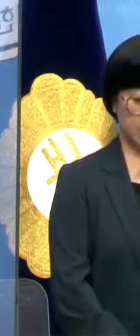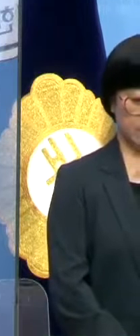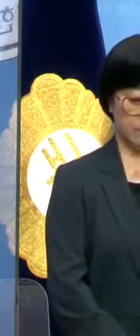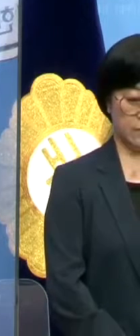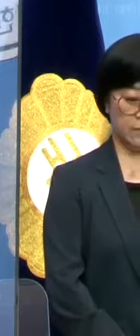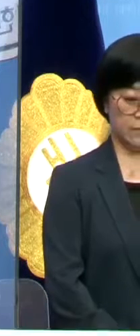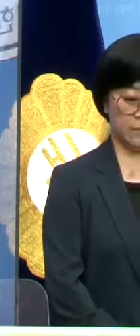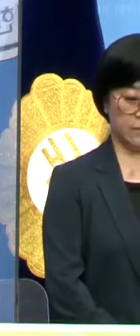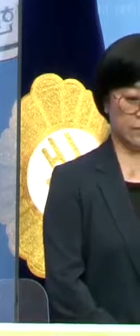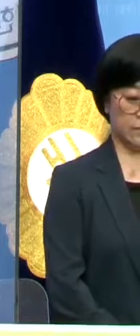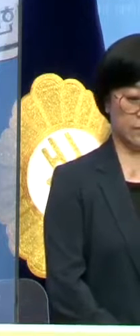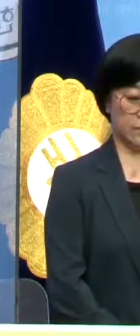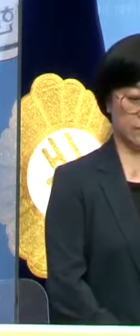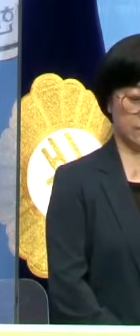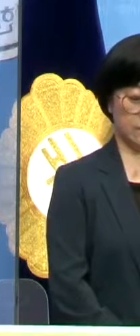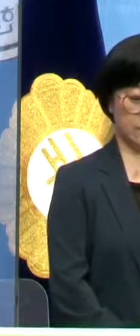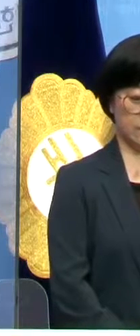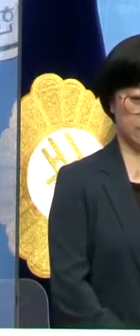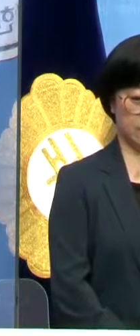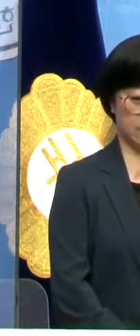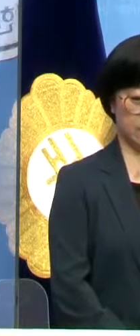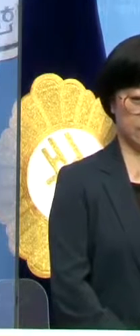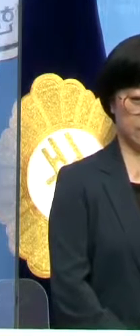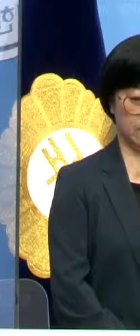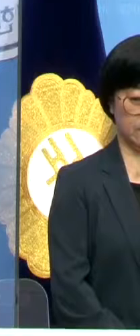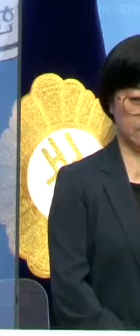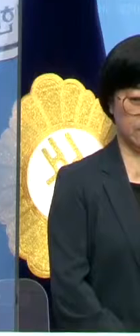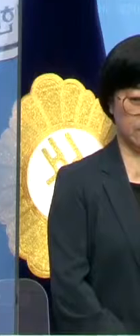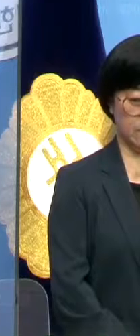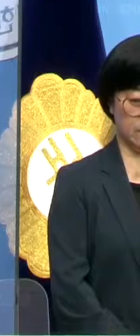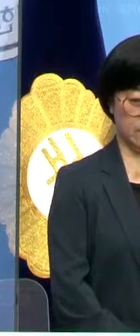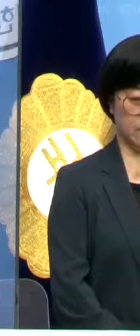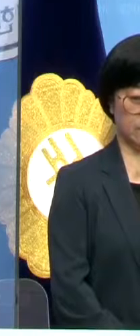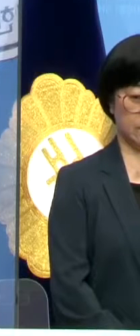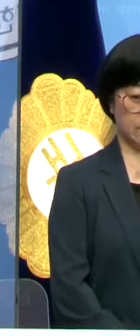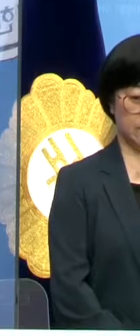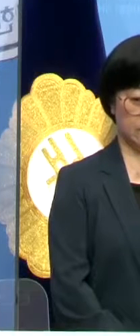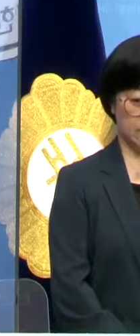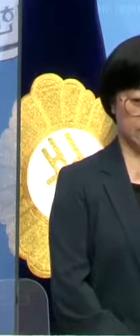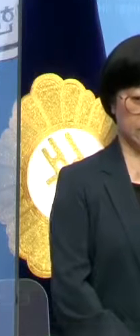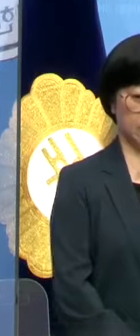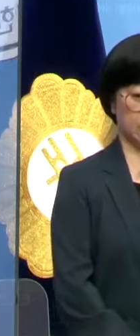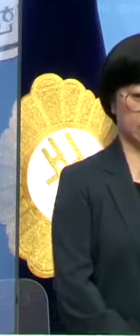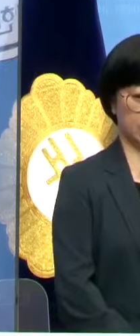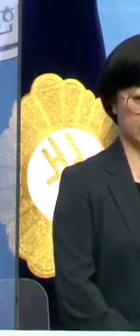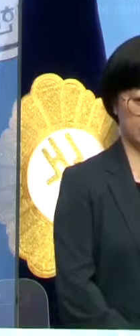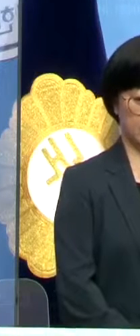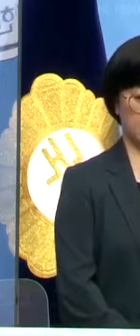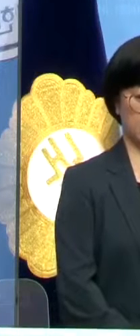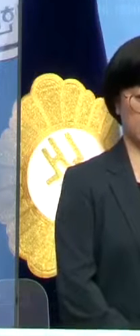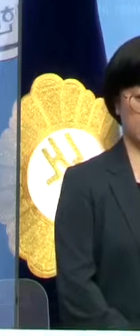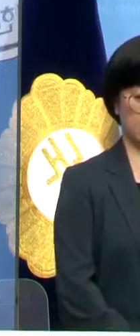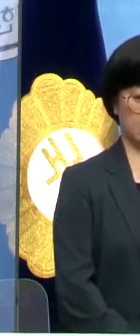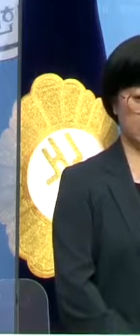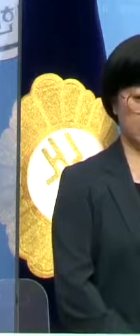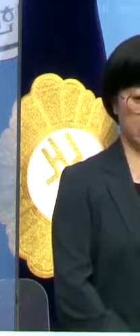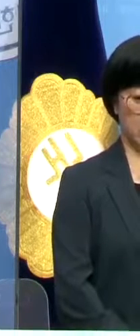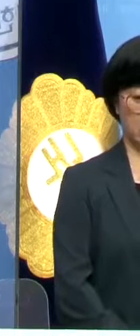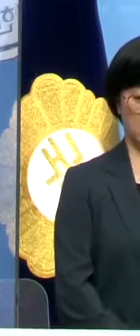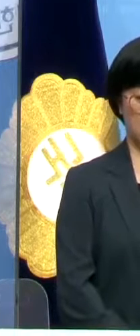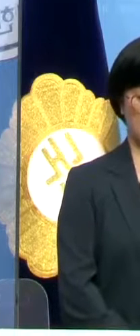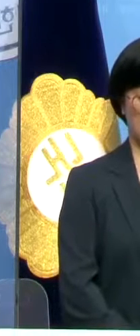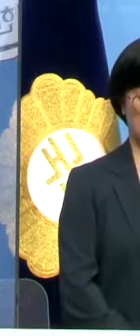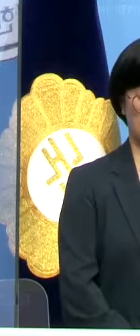자 이 너 강추위 y 다 펜 personal esporte